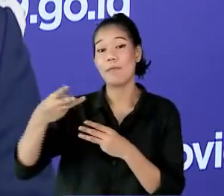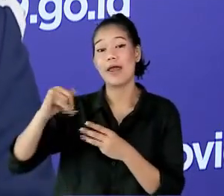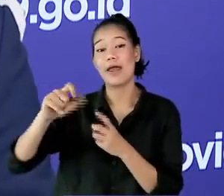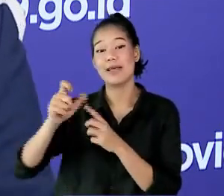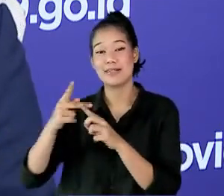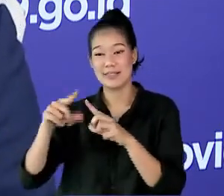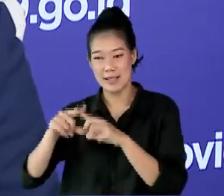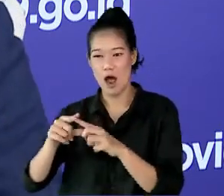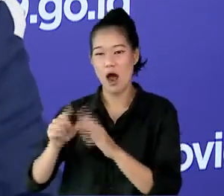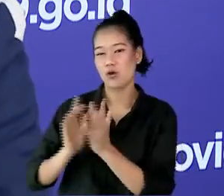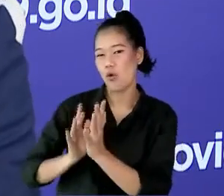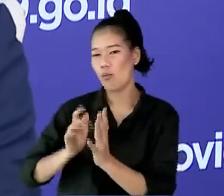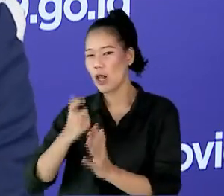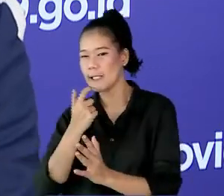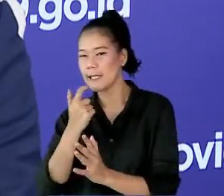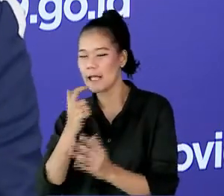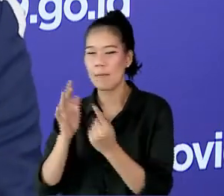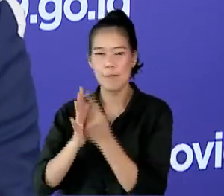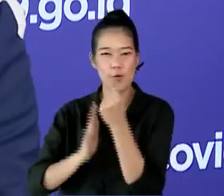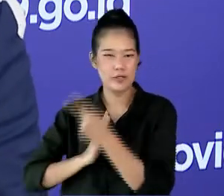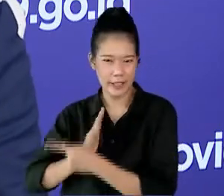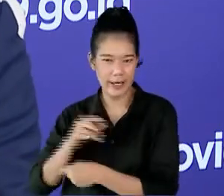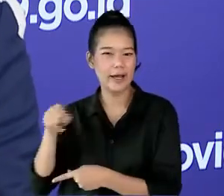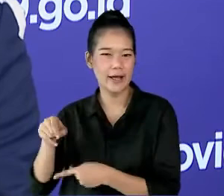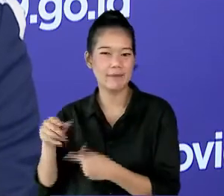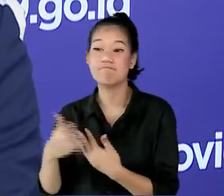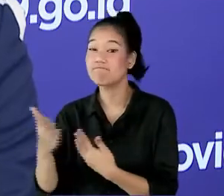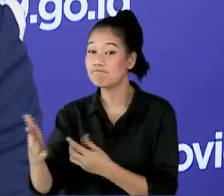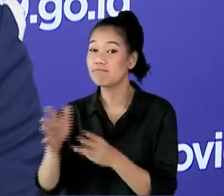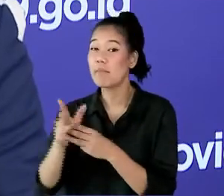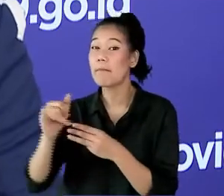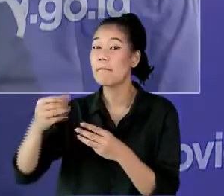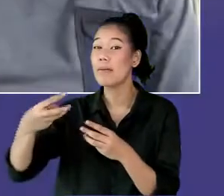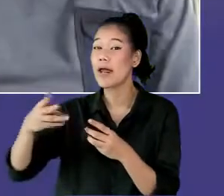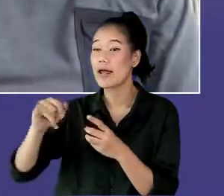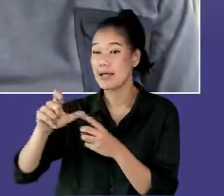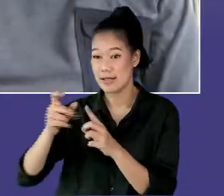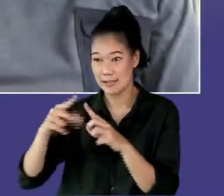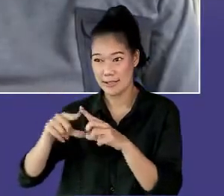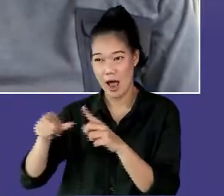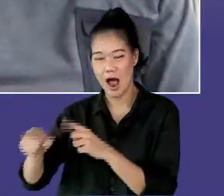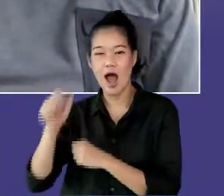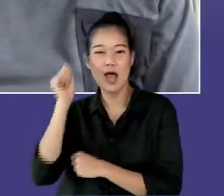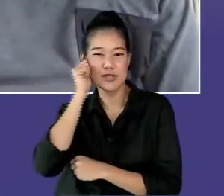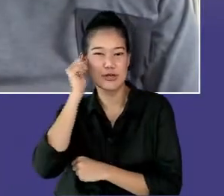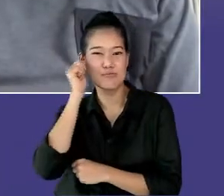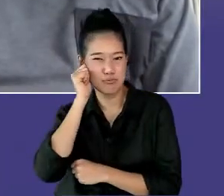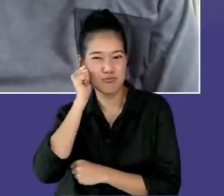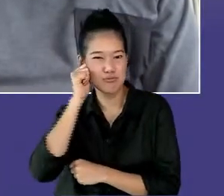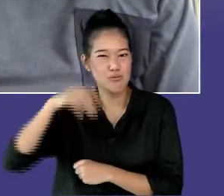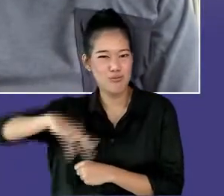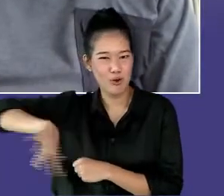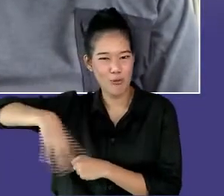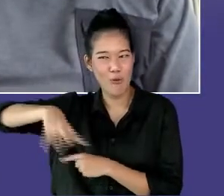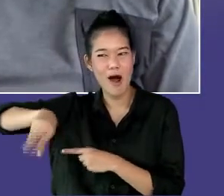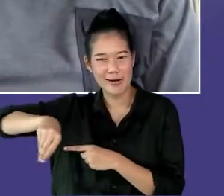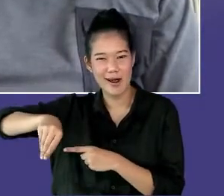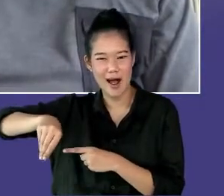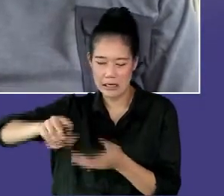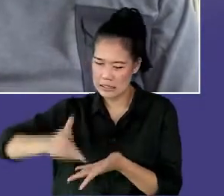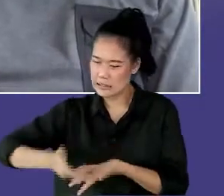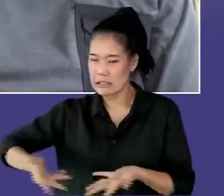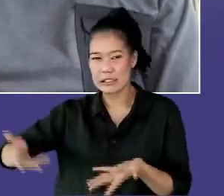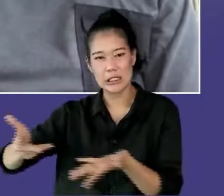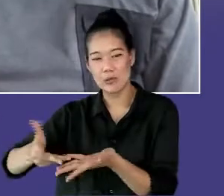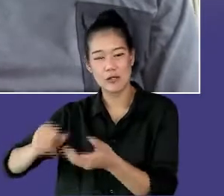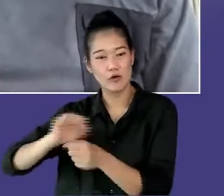Mesya ini, sebelum ngobrol tentang keterlibatan dalam proyek ini, kira-kira Mbak Mesya ini sebagai ibu di tengah keluarga, dalam